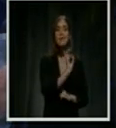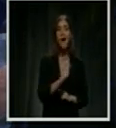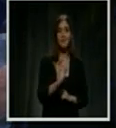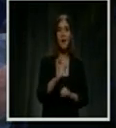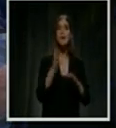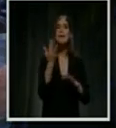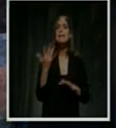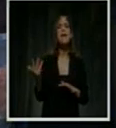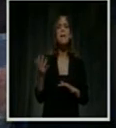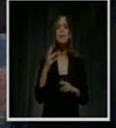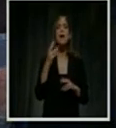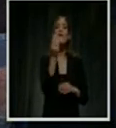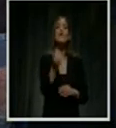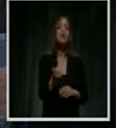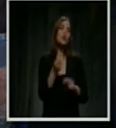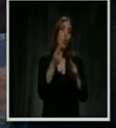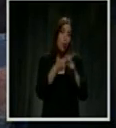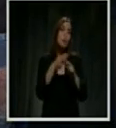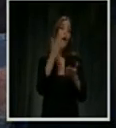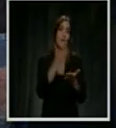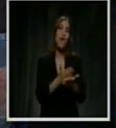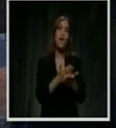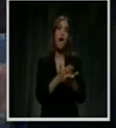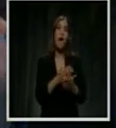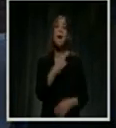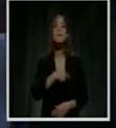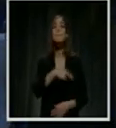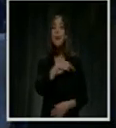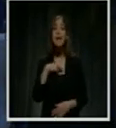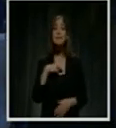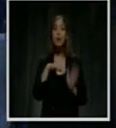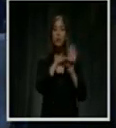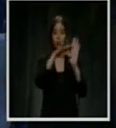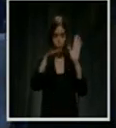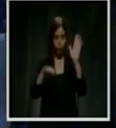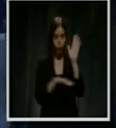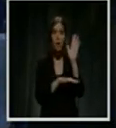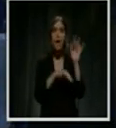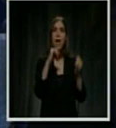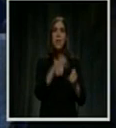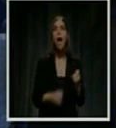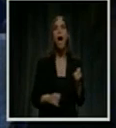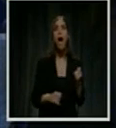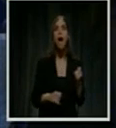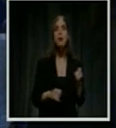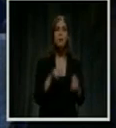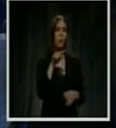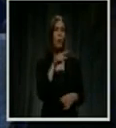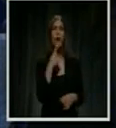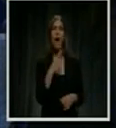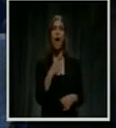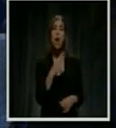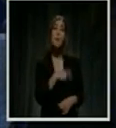post. Għadu kif għalinna Malta l-ewwel fl-Ewropa. L-aħħar post, għaw isfel,